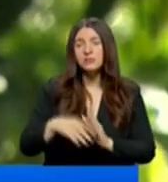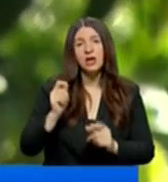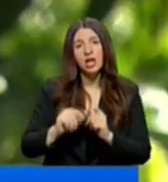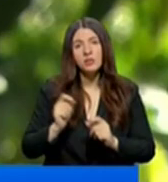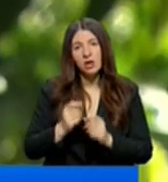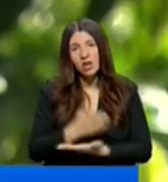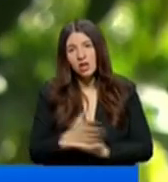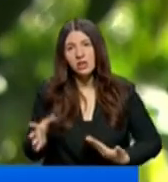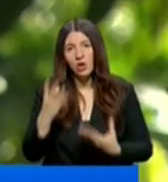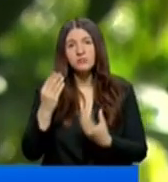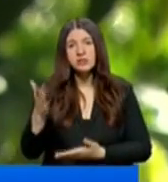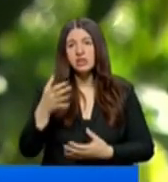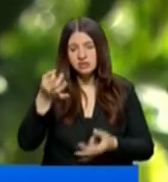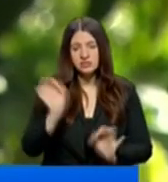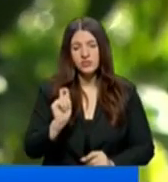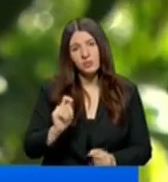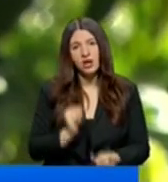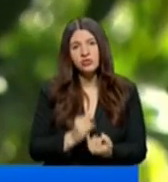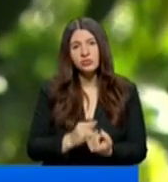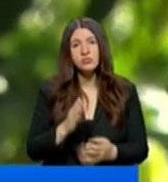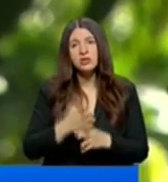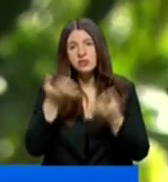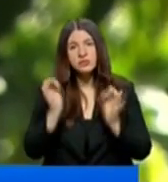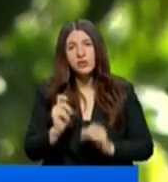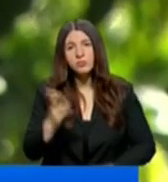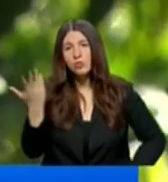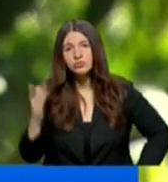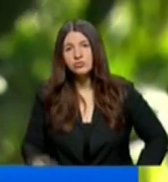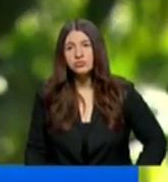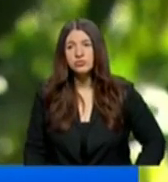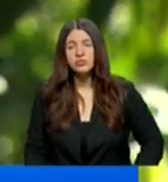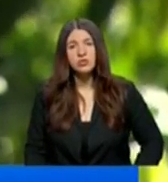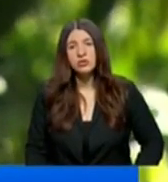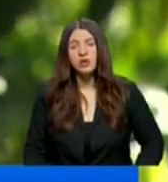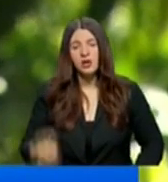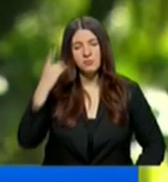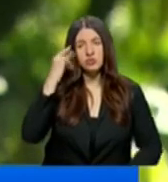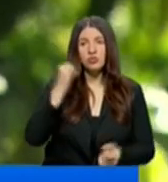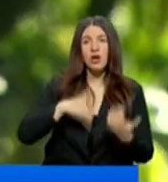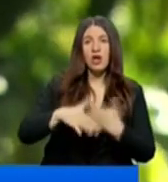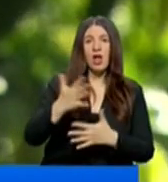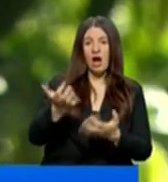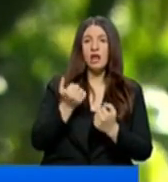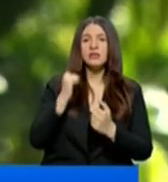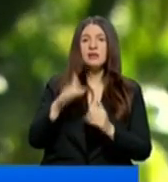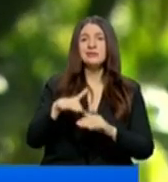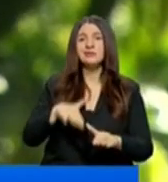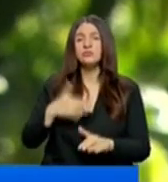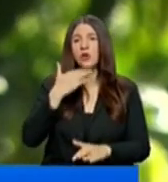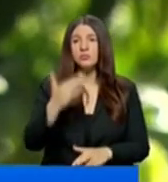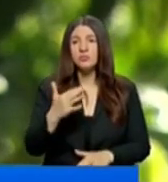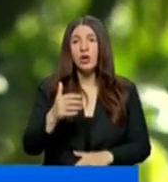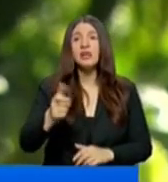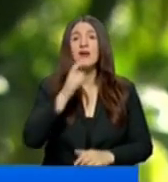ekonomide istikrarı sağlamaksa sıfır yap kardeşim. Niye sıfır yapmıyorsun? Başına bela aldı, geri adım atamıyor.